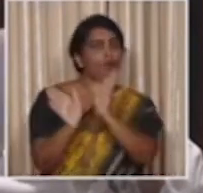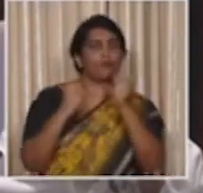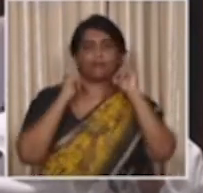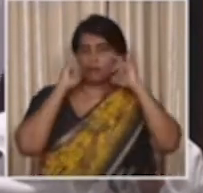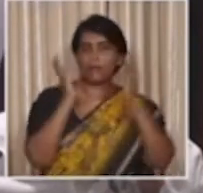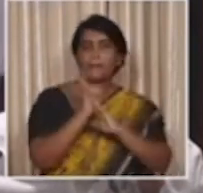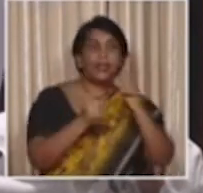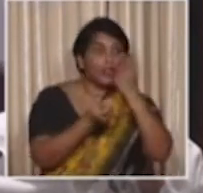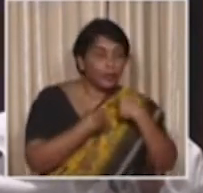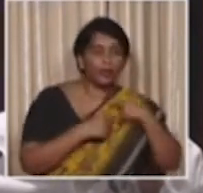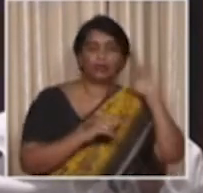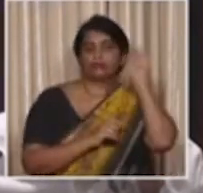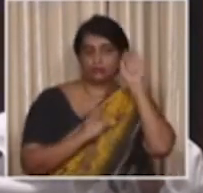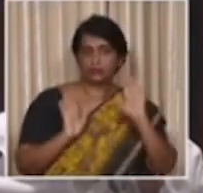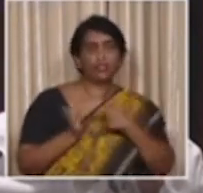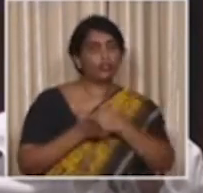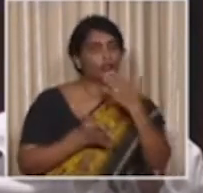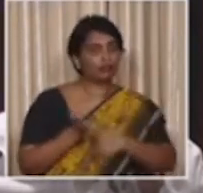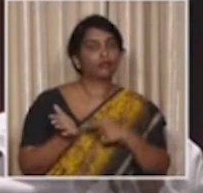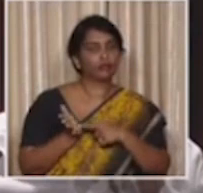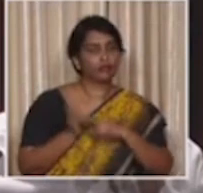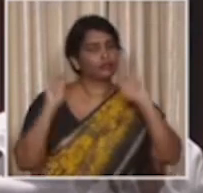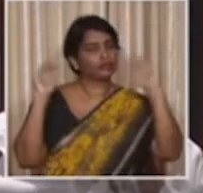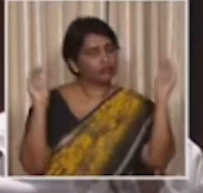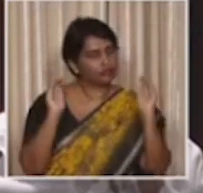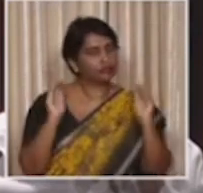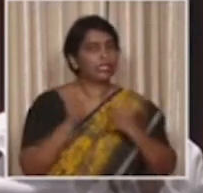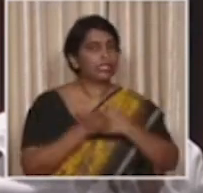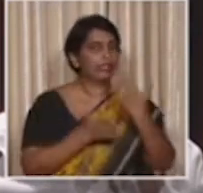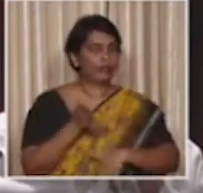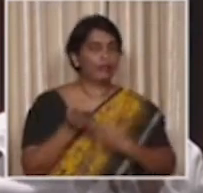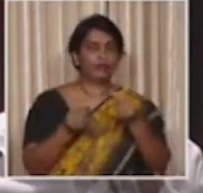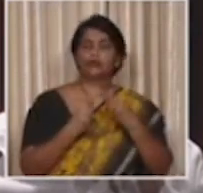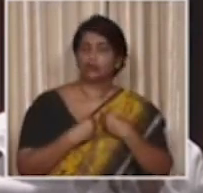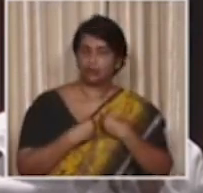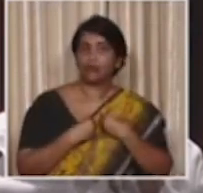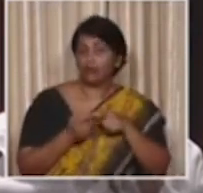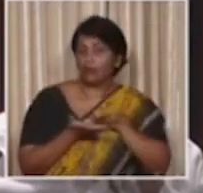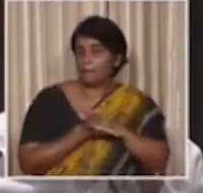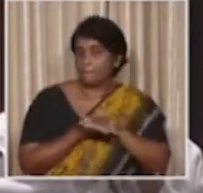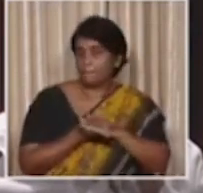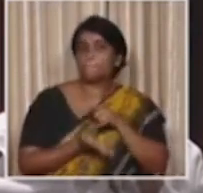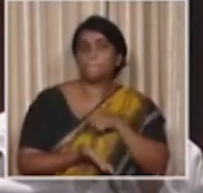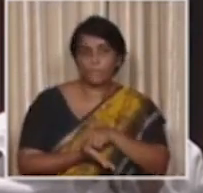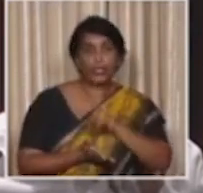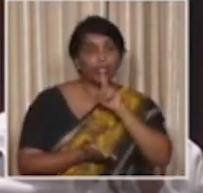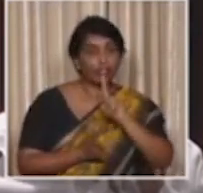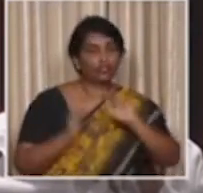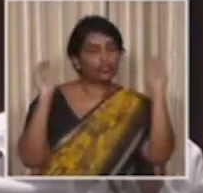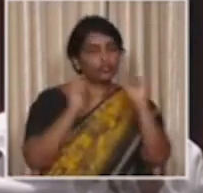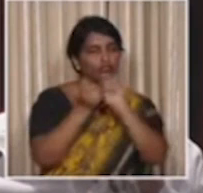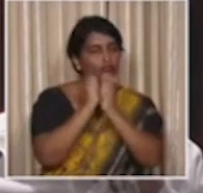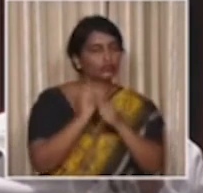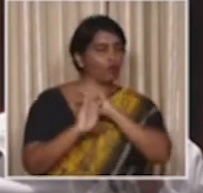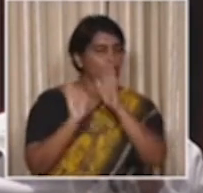නැහැ, මාධ්‍යවල කියන දේ විතර අපි දන්නේ. මේ වාර්තාව ඉතාමත් කෙටි රිපෝට් එකක් තමයි ඉදිරිපත් කරලා තියෙන්නේ. හැබැයි ඒකේ පැහැදිලුවම ඉදිරිපත් කරපු සංශෝධනය